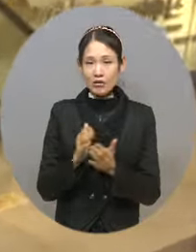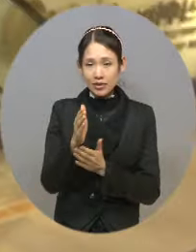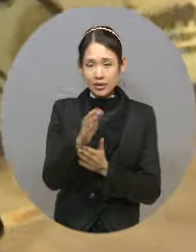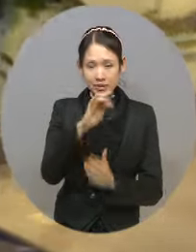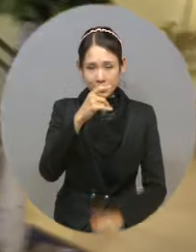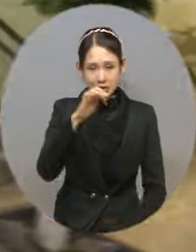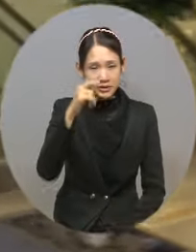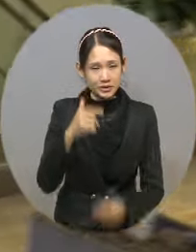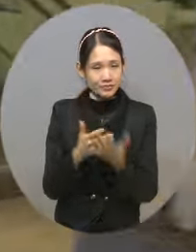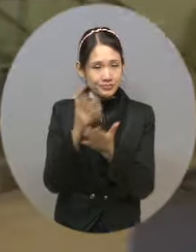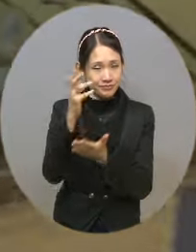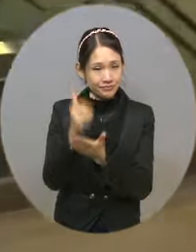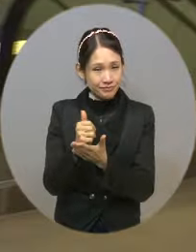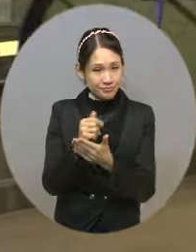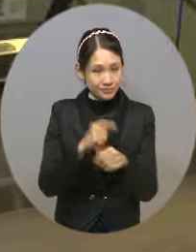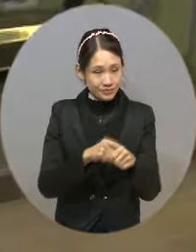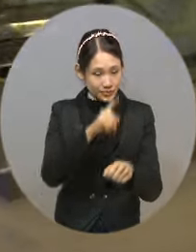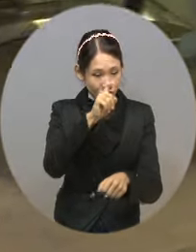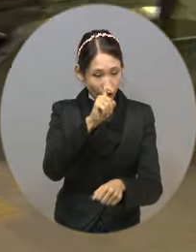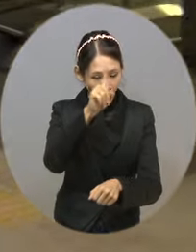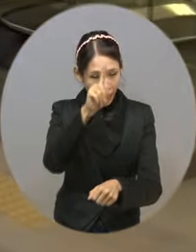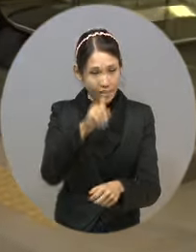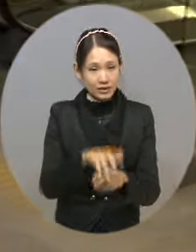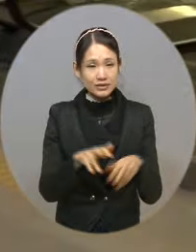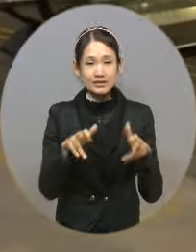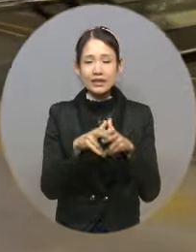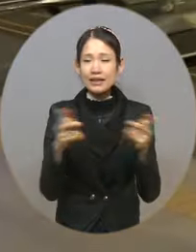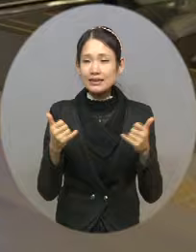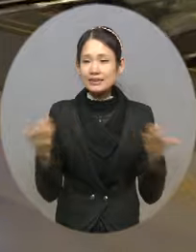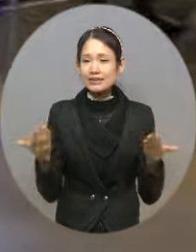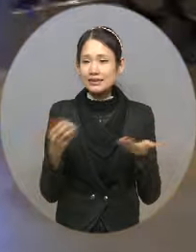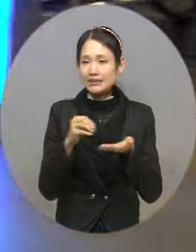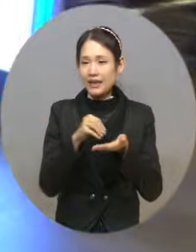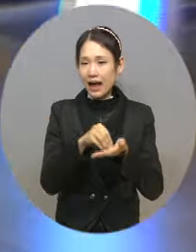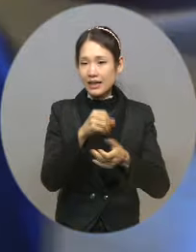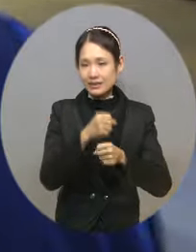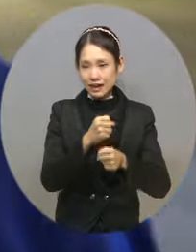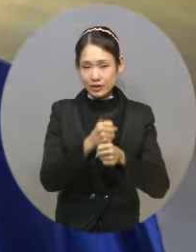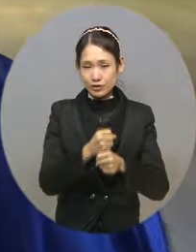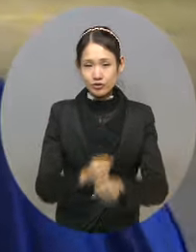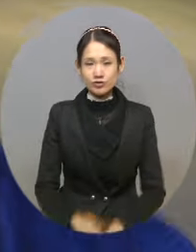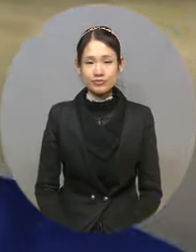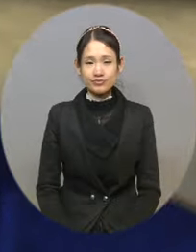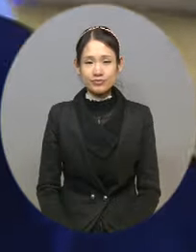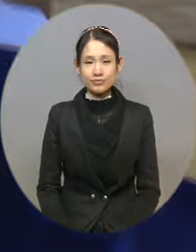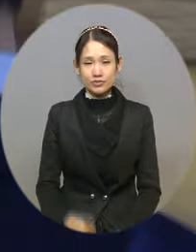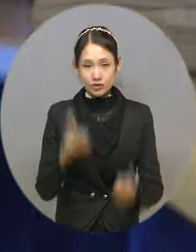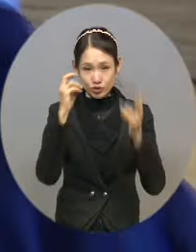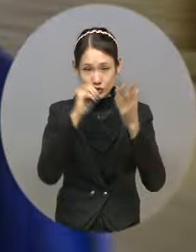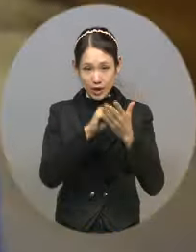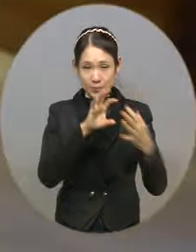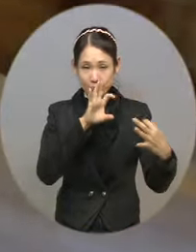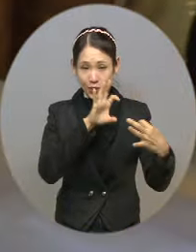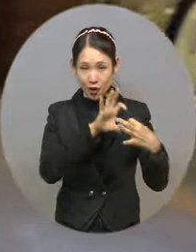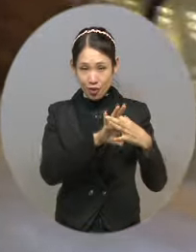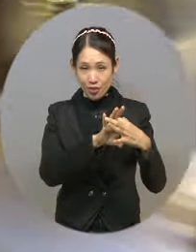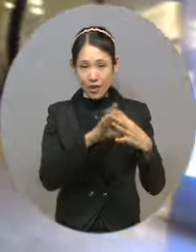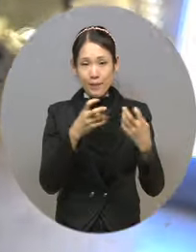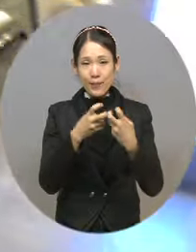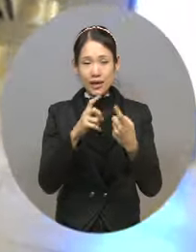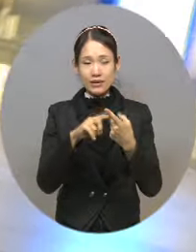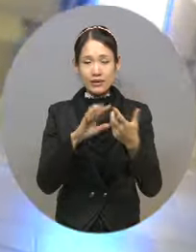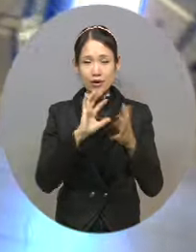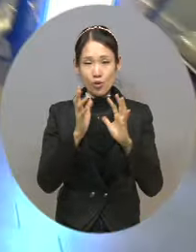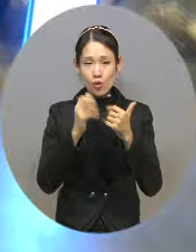학장님하고 11시에 장애인 일자리 창출 취업 연계 방안에 대한 이야기를